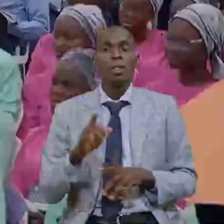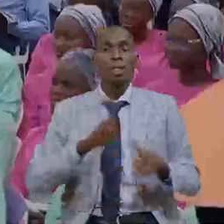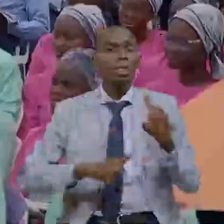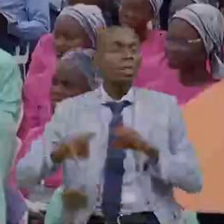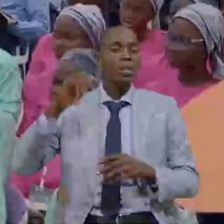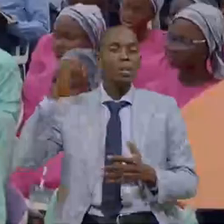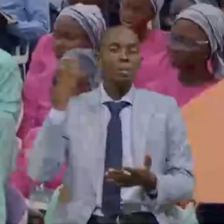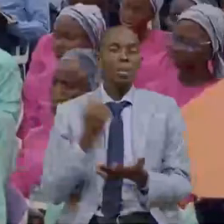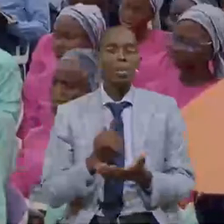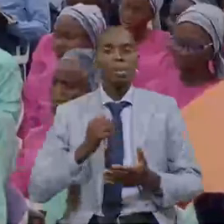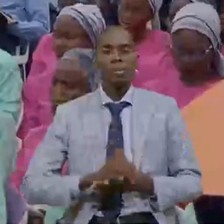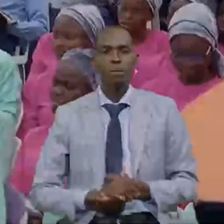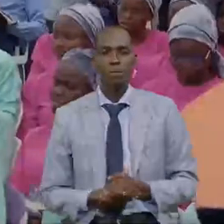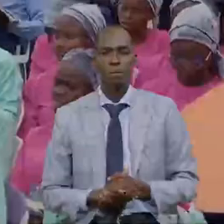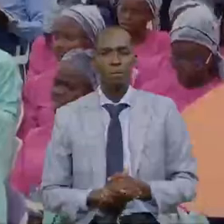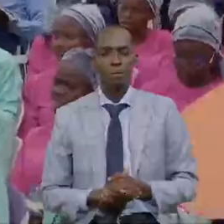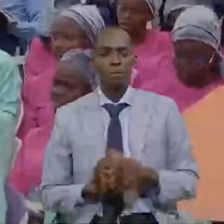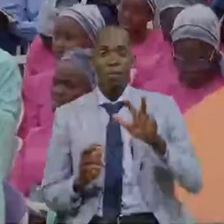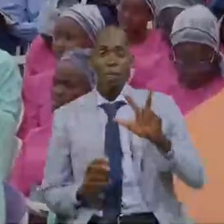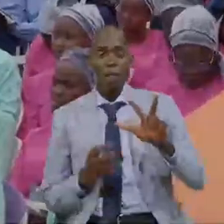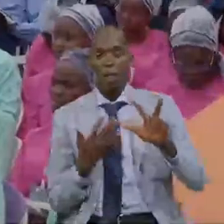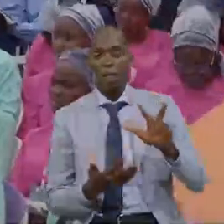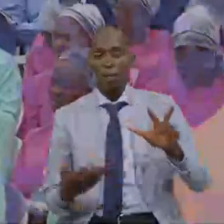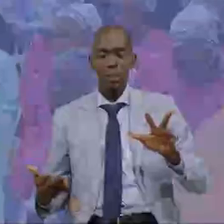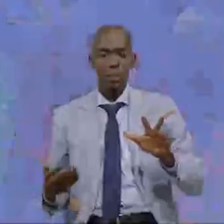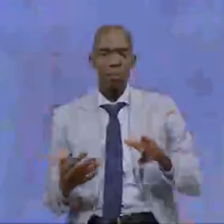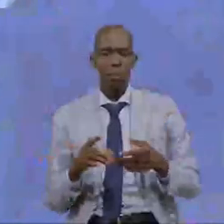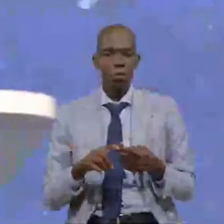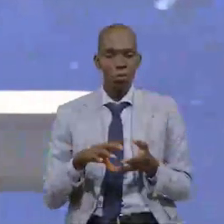Jésus. Amen! Trois éléments.